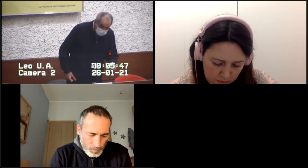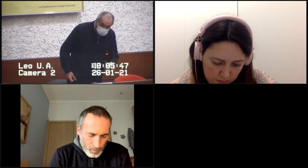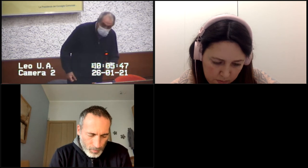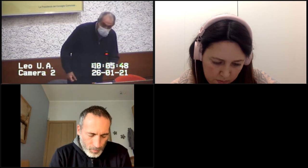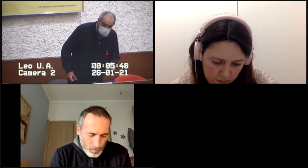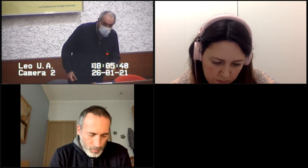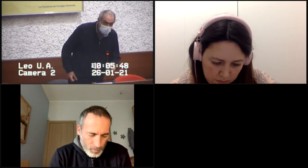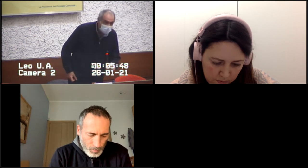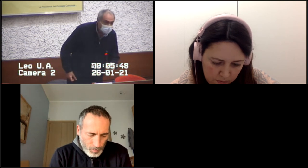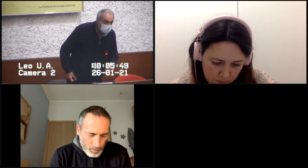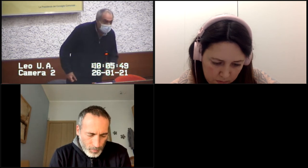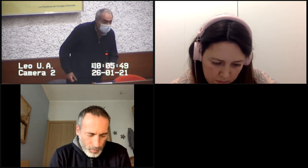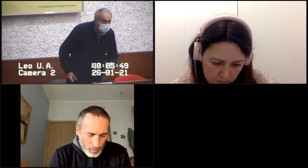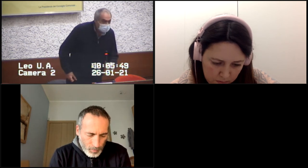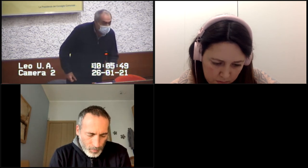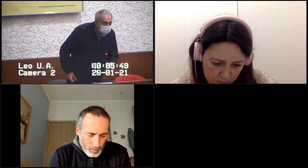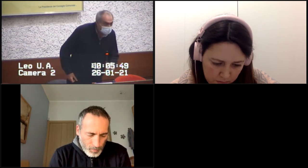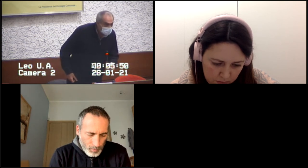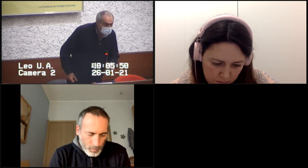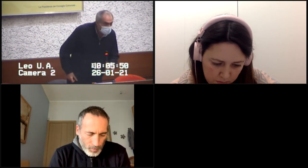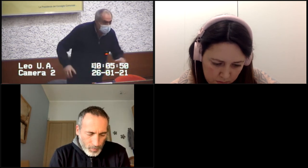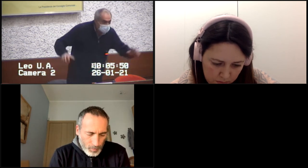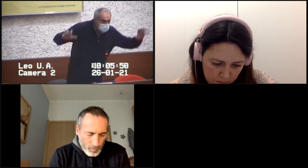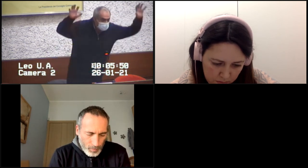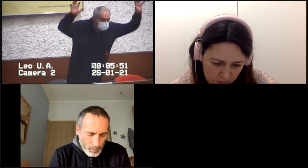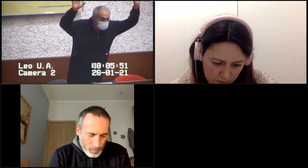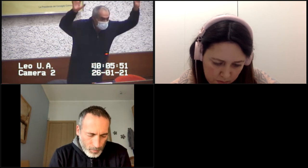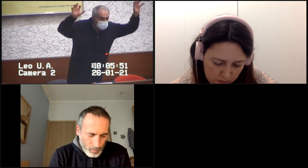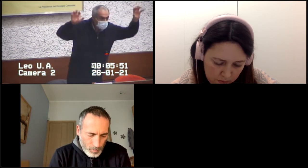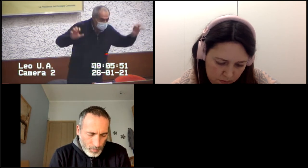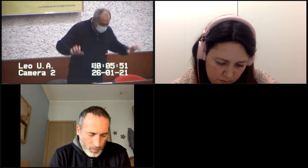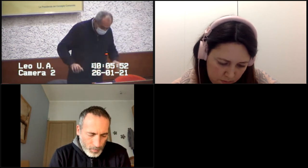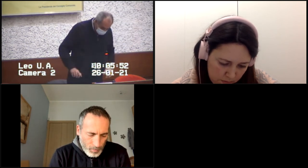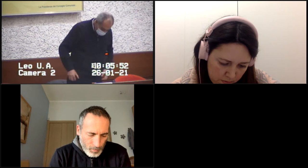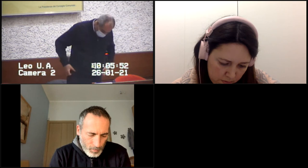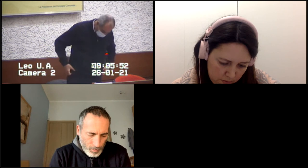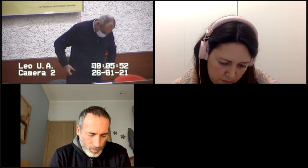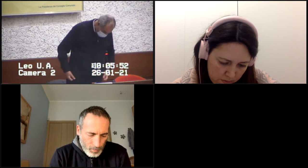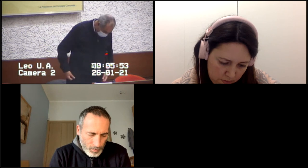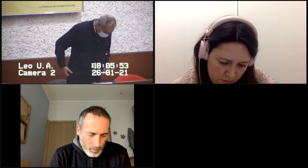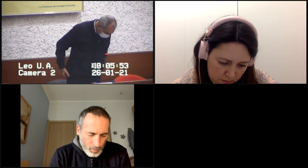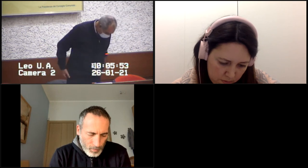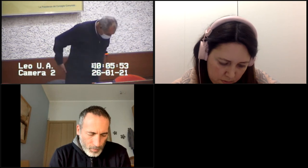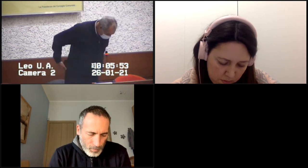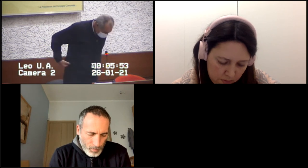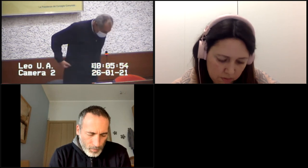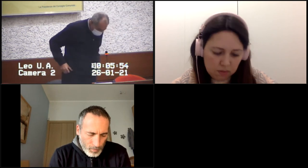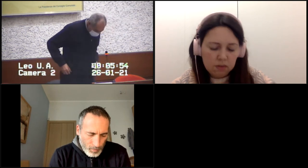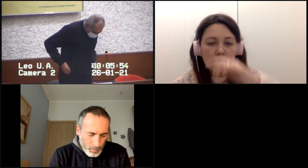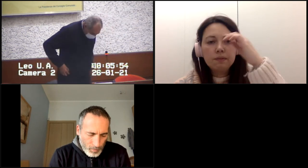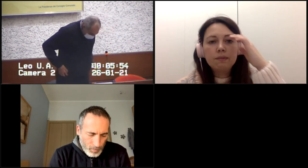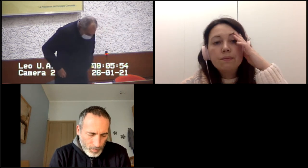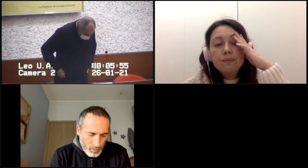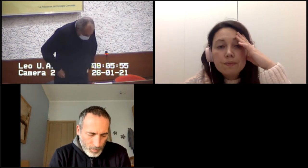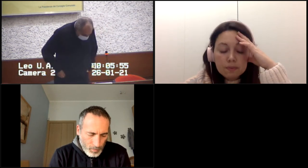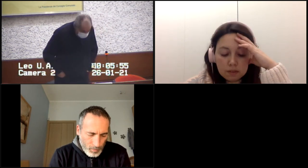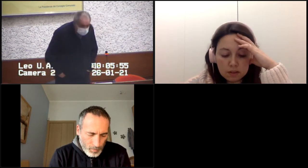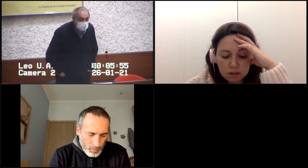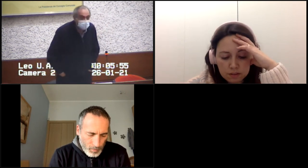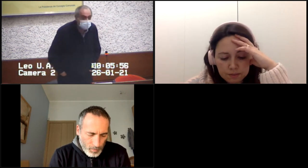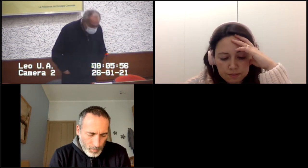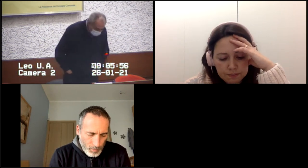Il classico rumore delle unghie che stride sulle lavagne, no? Specialmente dai leghisti e